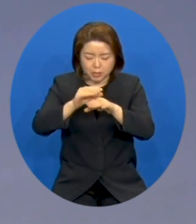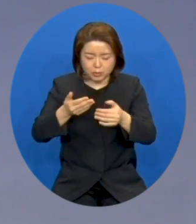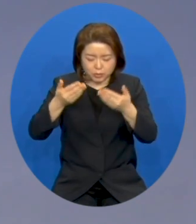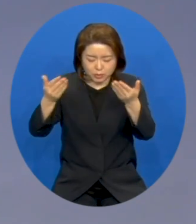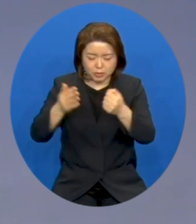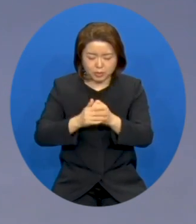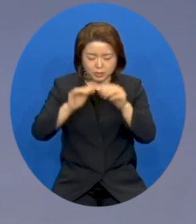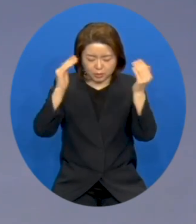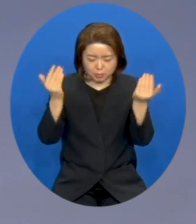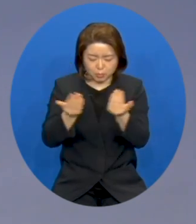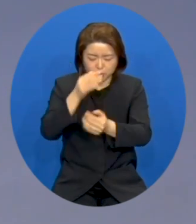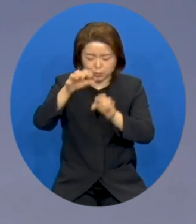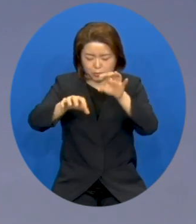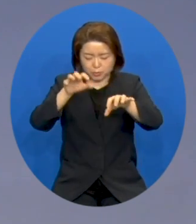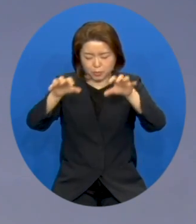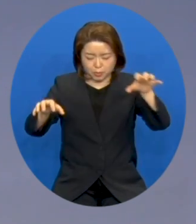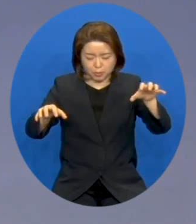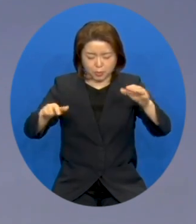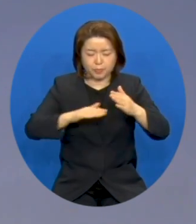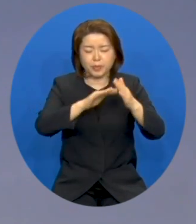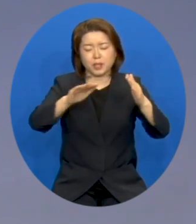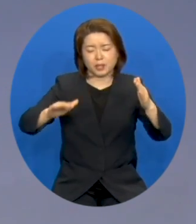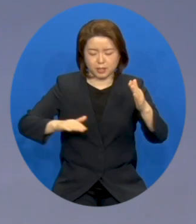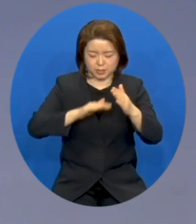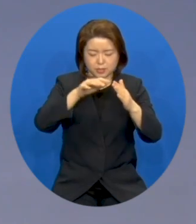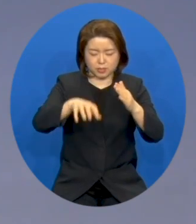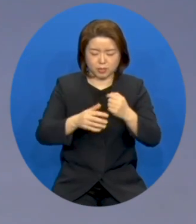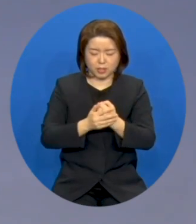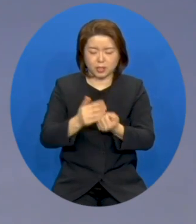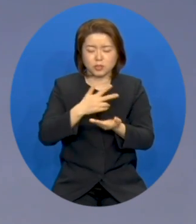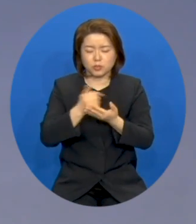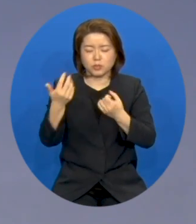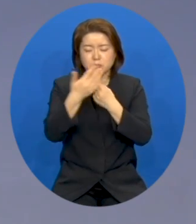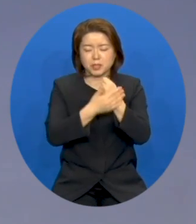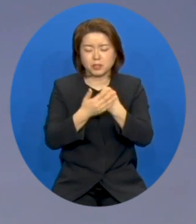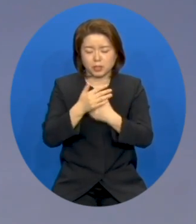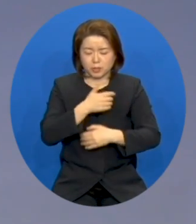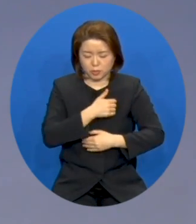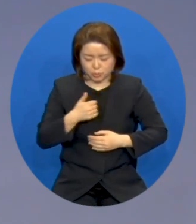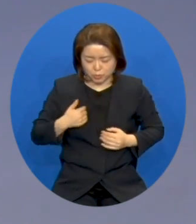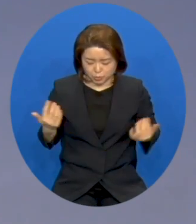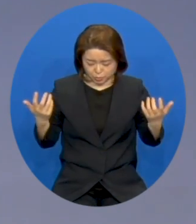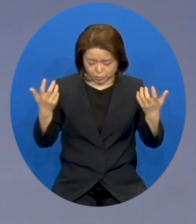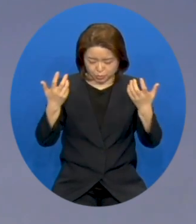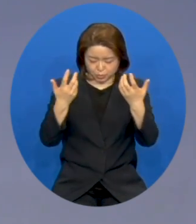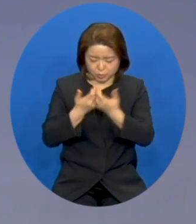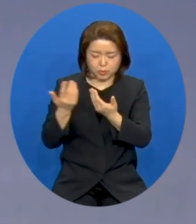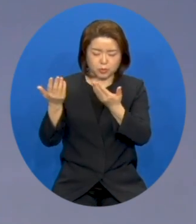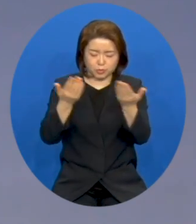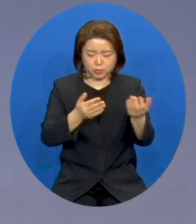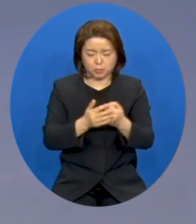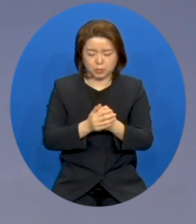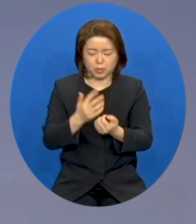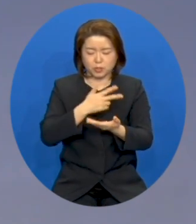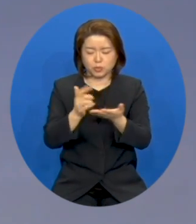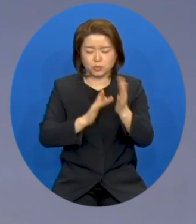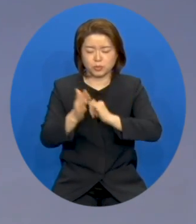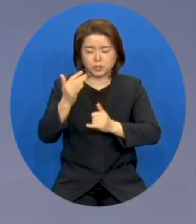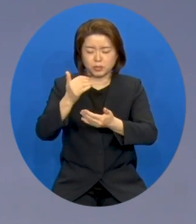그 모든 처소, 가정에 주의 은혜로 충만하게 채우소서. 주 예수님의